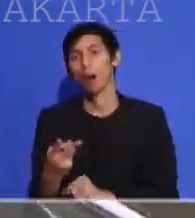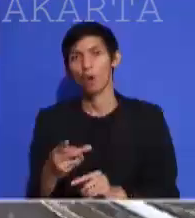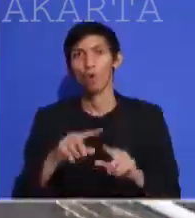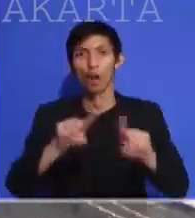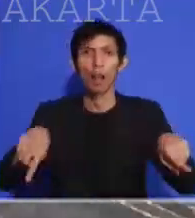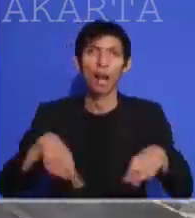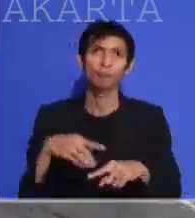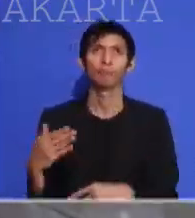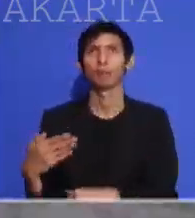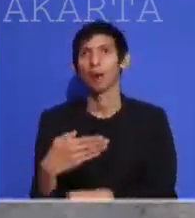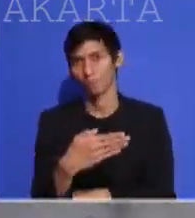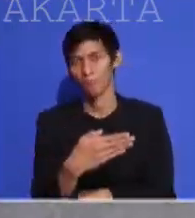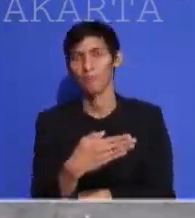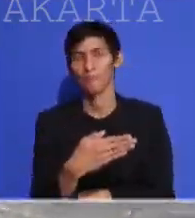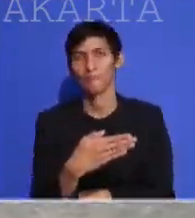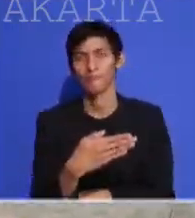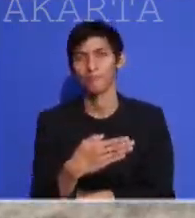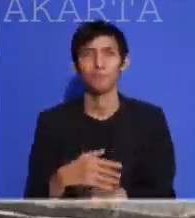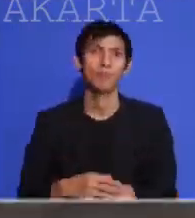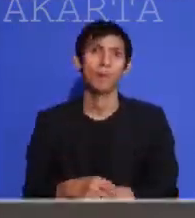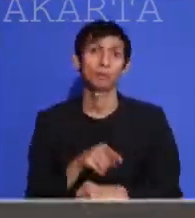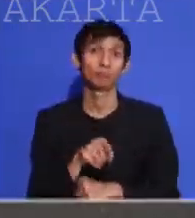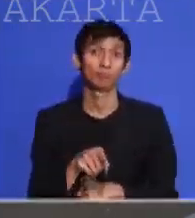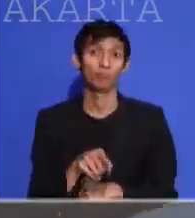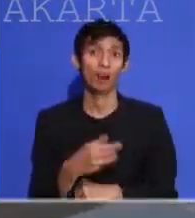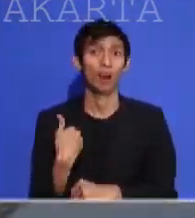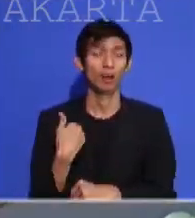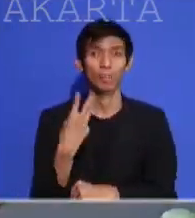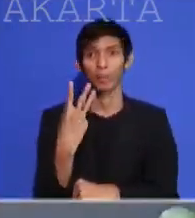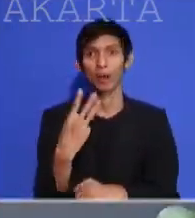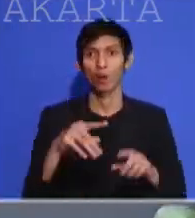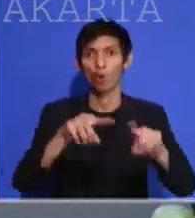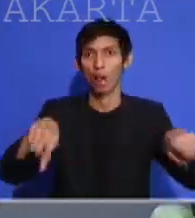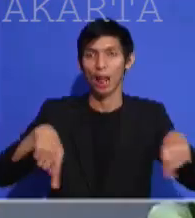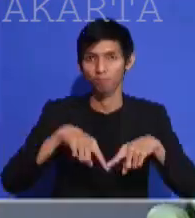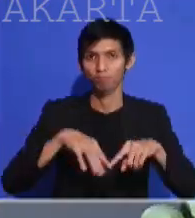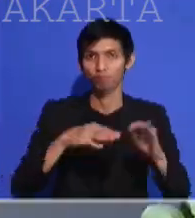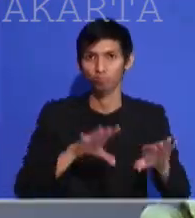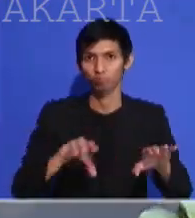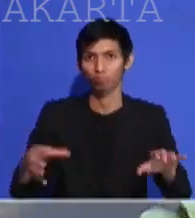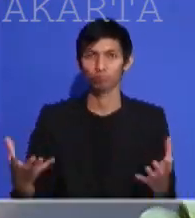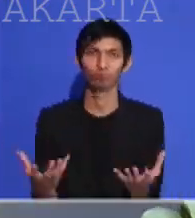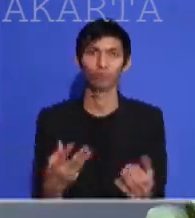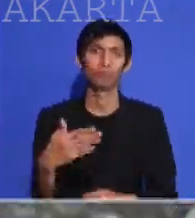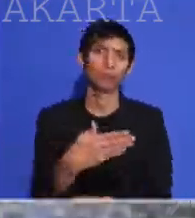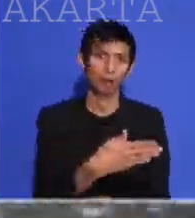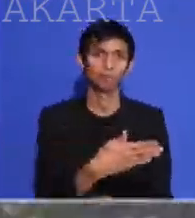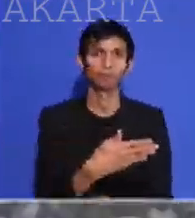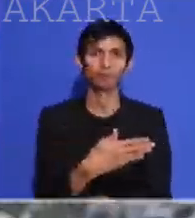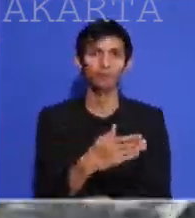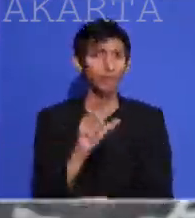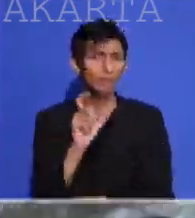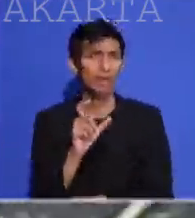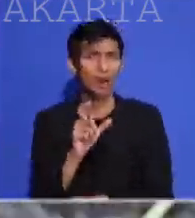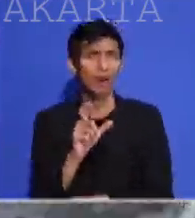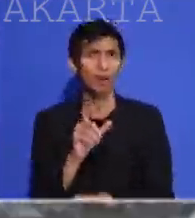nila. Ing laladan menika wonten watawis tigang blumbang ingkang dipun budidaya dening warga kanthi cara klempakan utawi